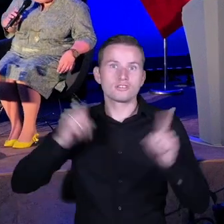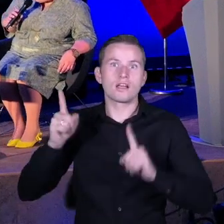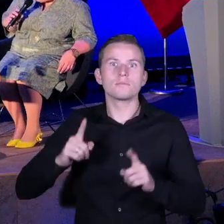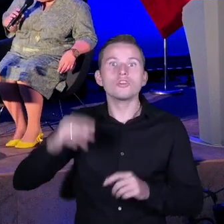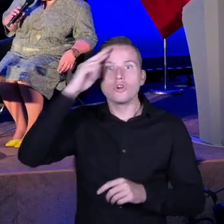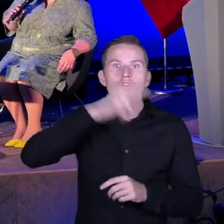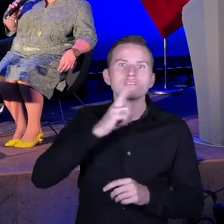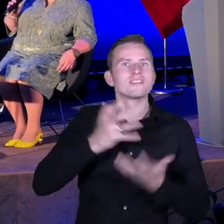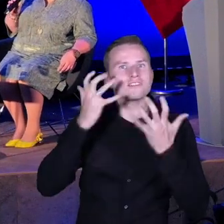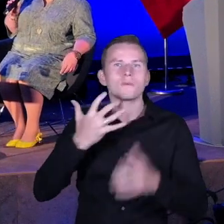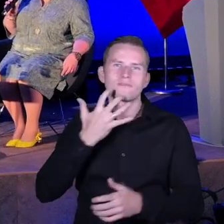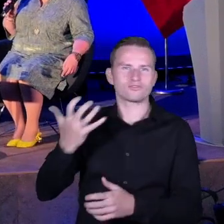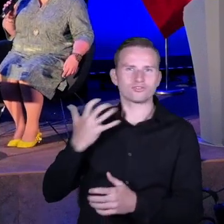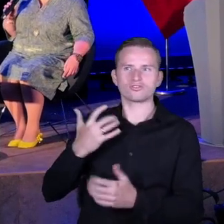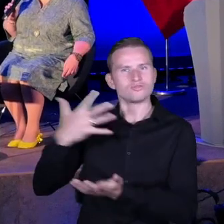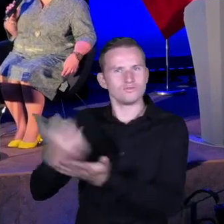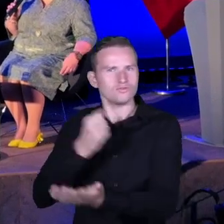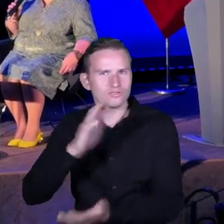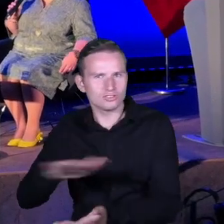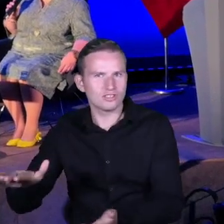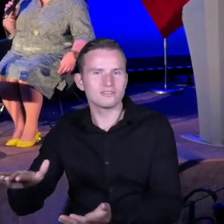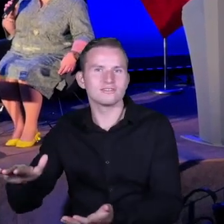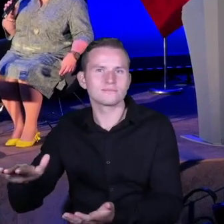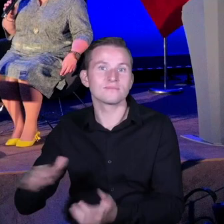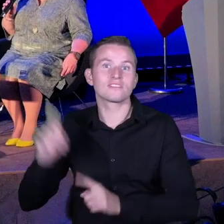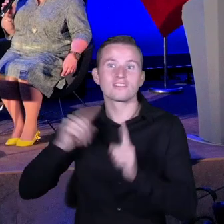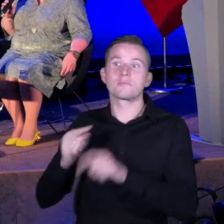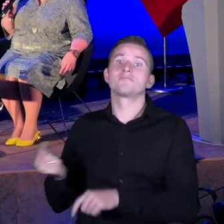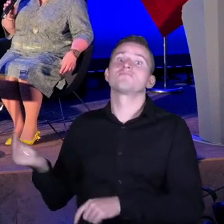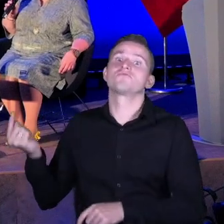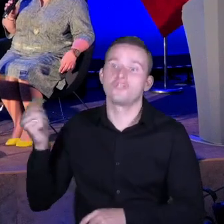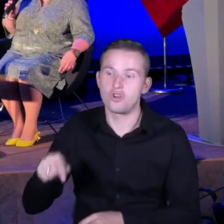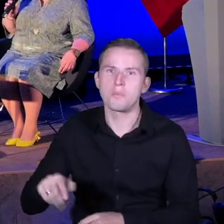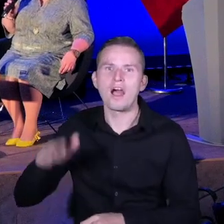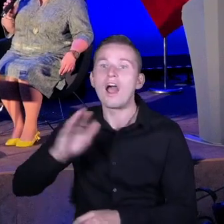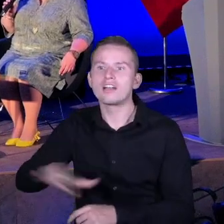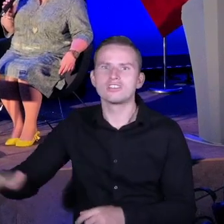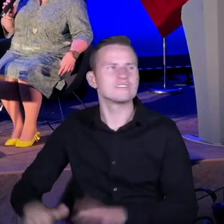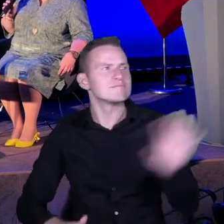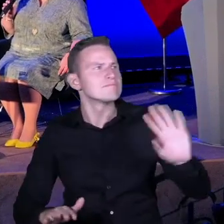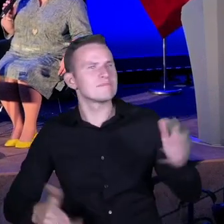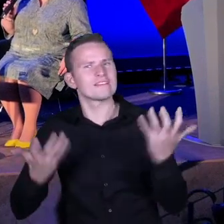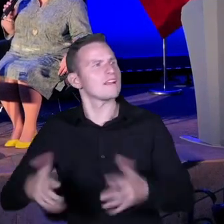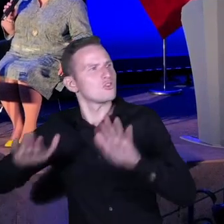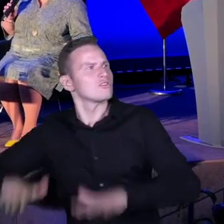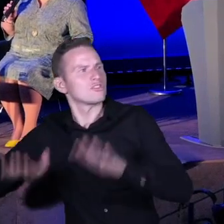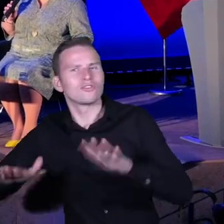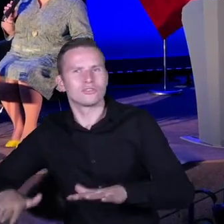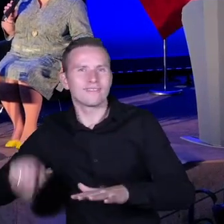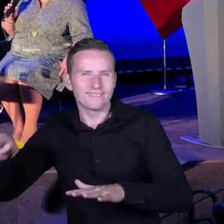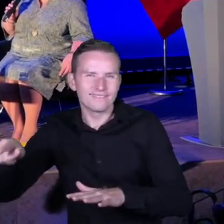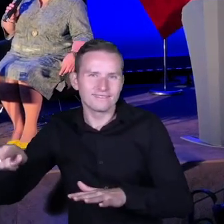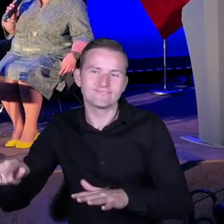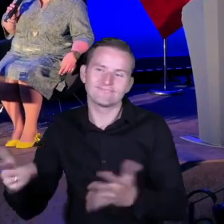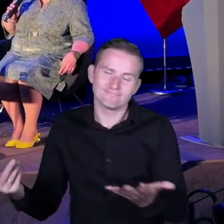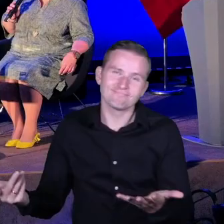szkoły wcześniej, więc zazwyczaj odchodzą z kwitkiem, bo dzieci chcą na tych zajęciach zostać. Są tam zajęcia przeróżne,